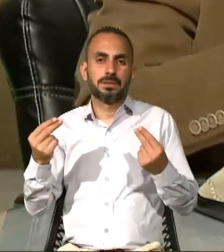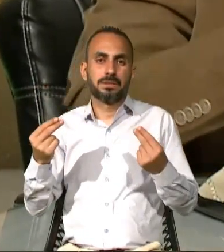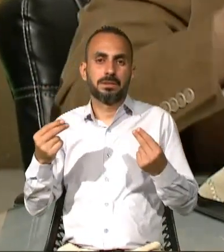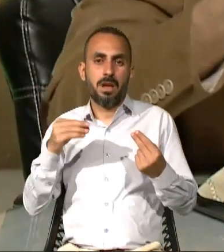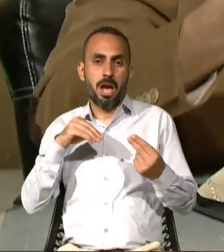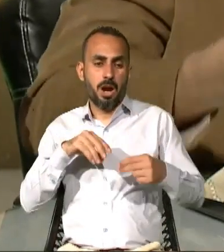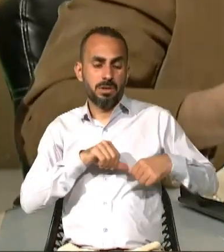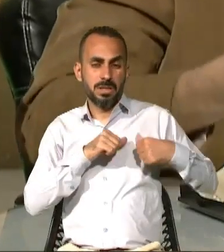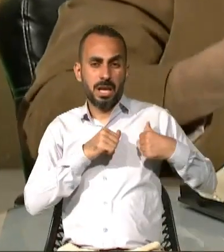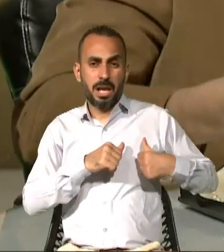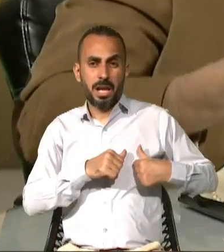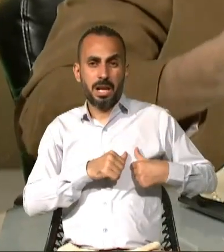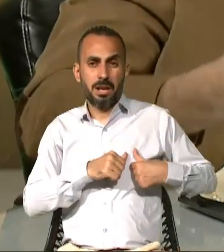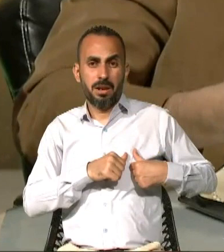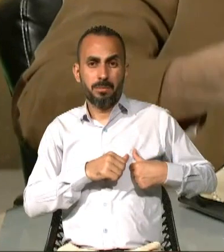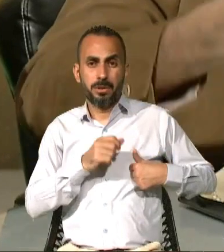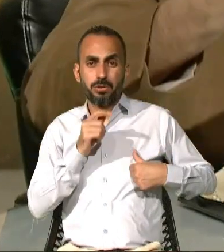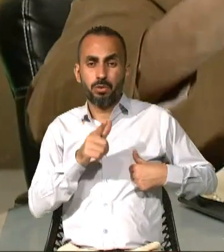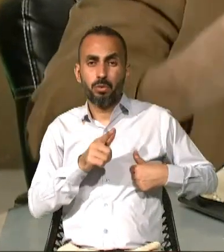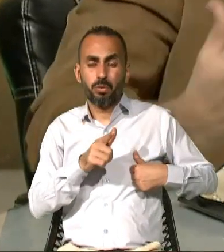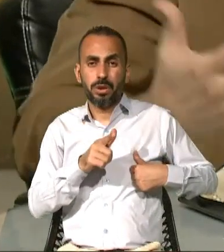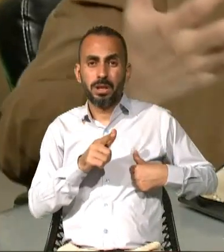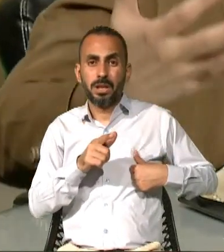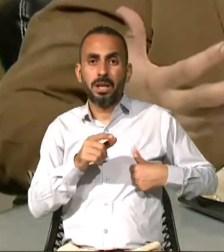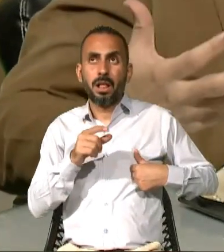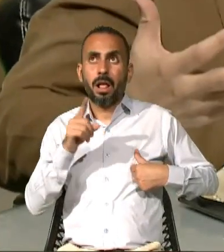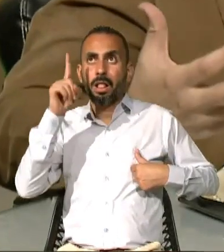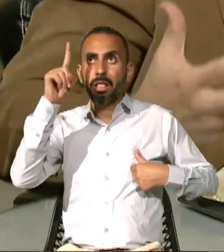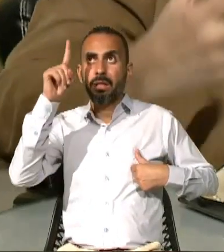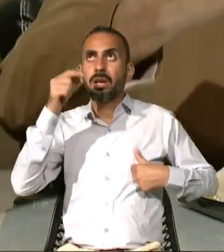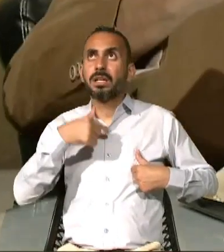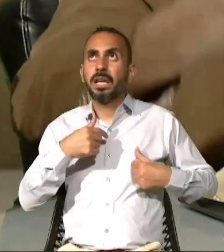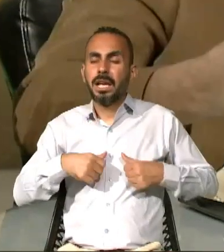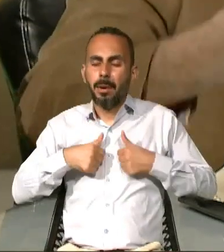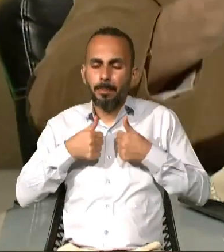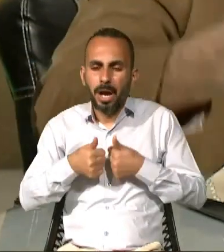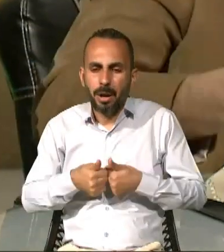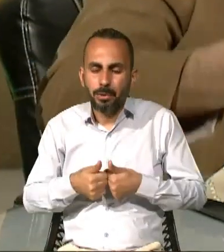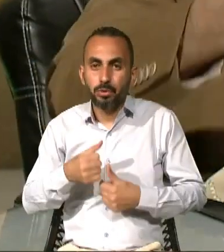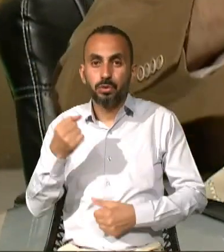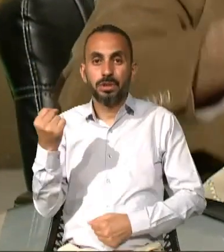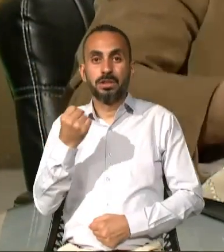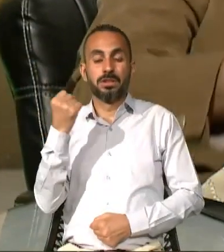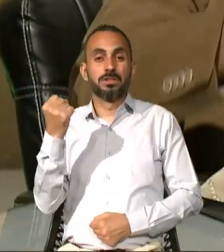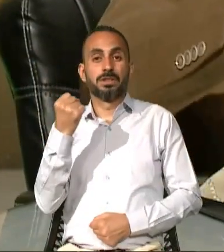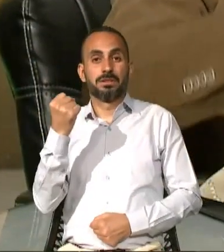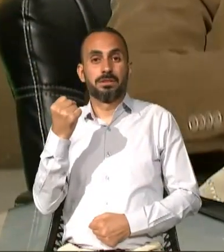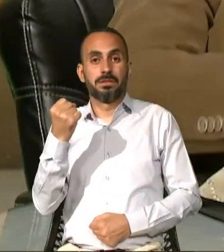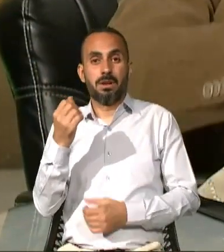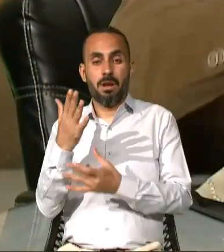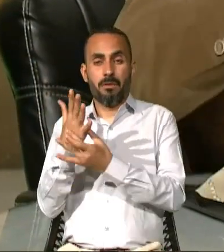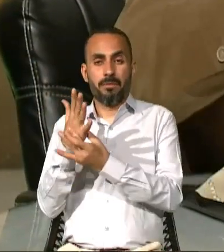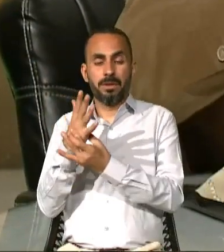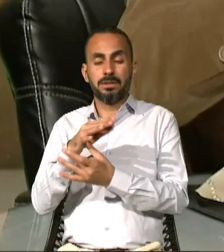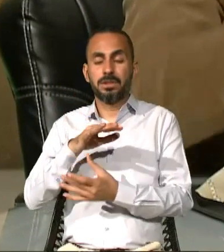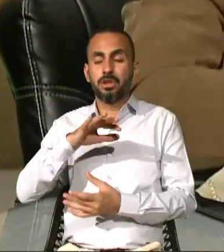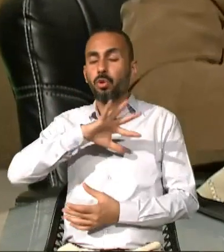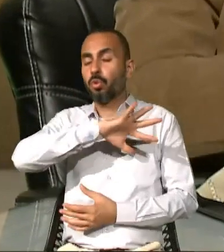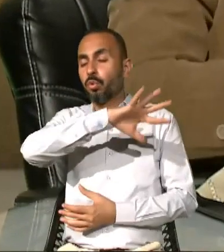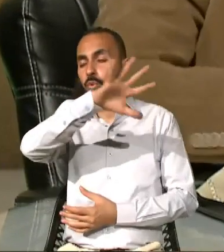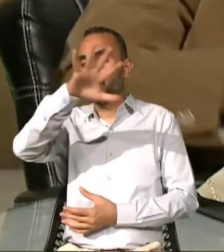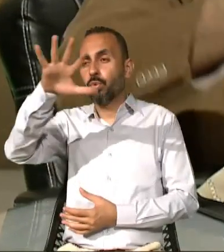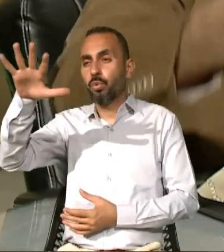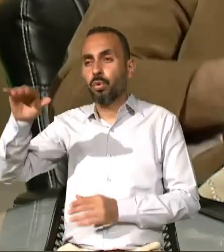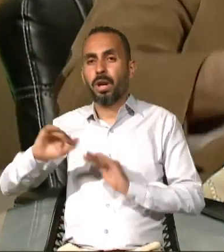بقلبي الاله اللي انا بعبده قدير اللي في ايديه مقاليد الاحداث والامور